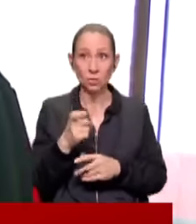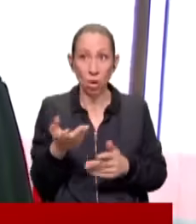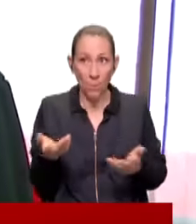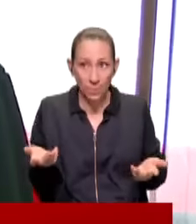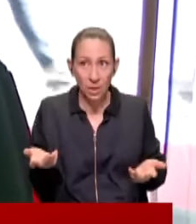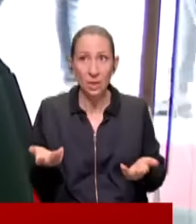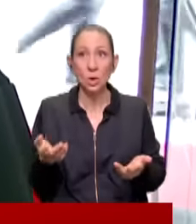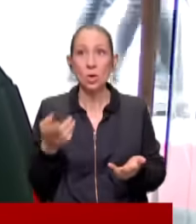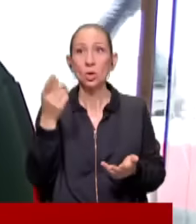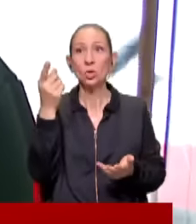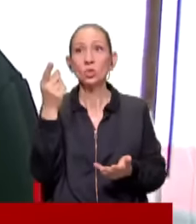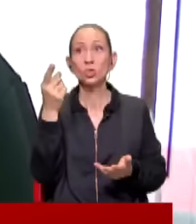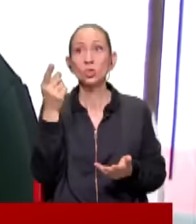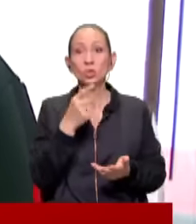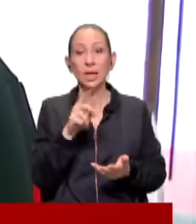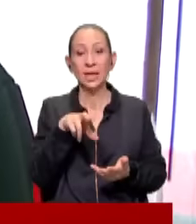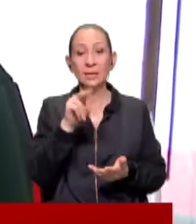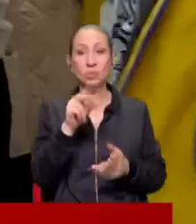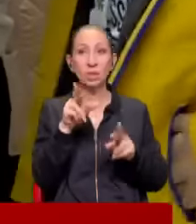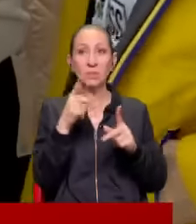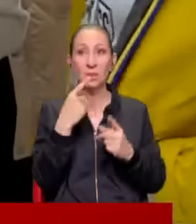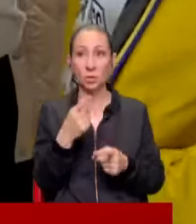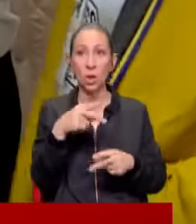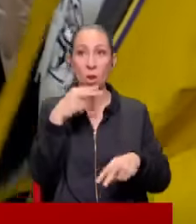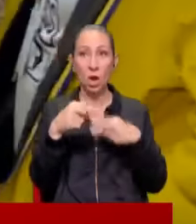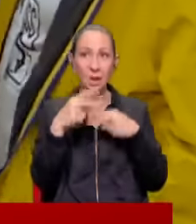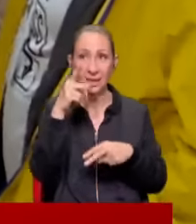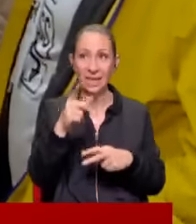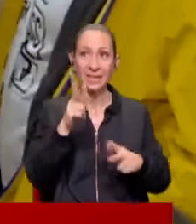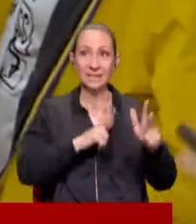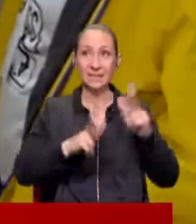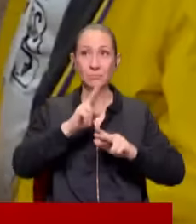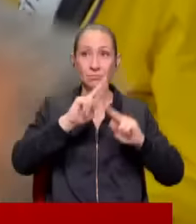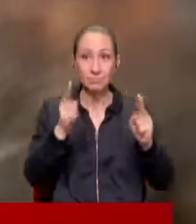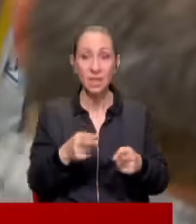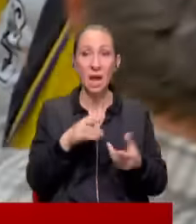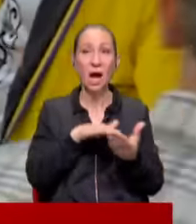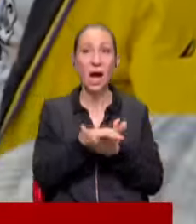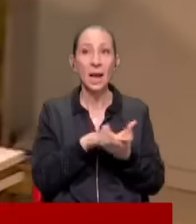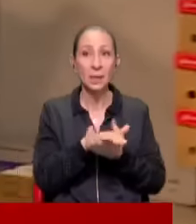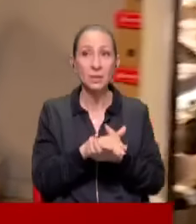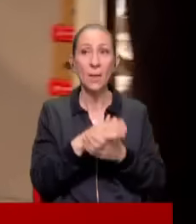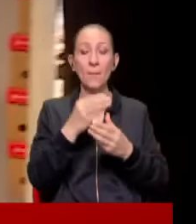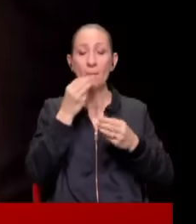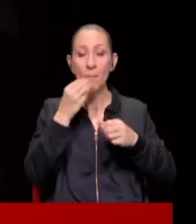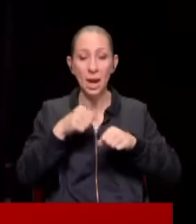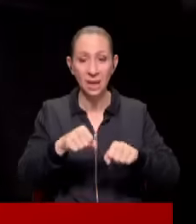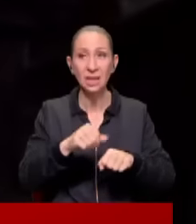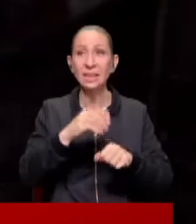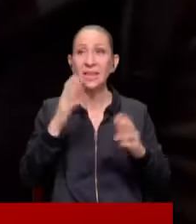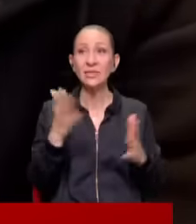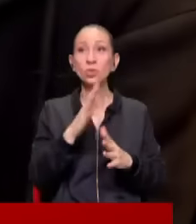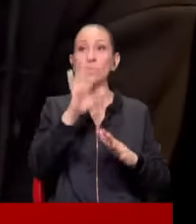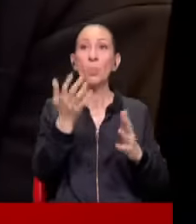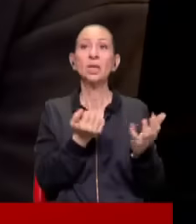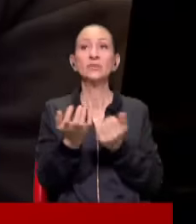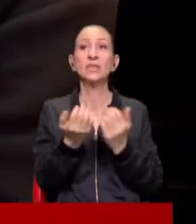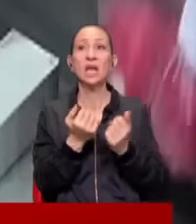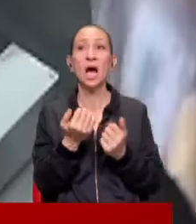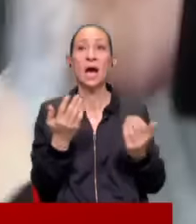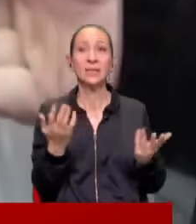ki, yani %70 diyebiliriz. Lokantada, giyim mağazasında, ayakkabıcıda, markette. Neredeyse tüm